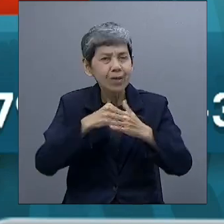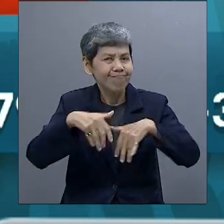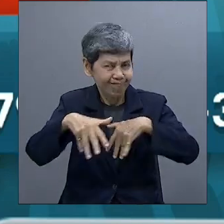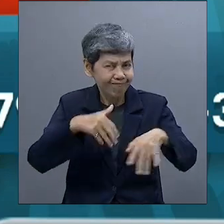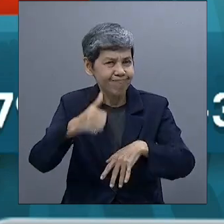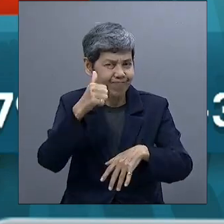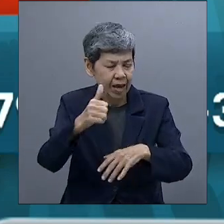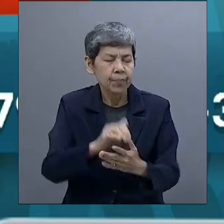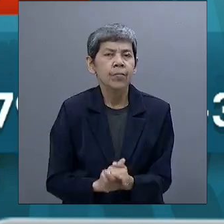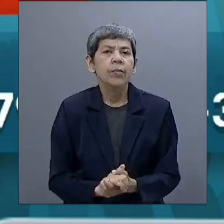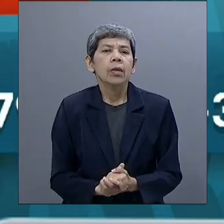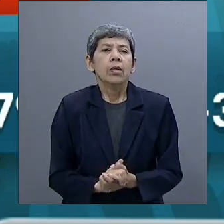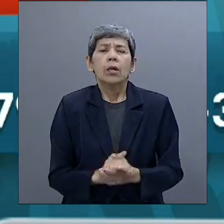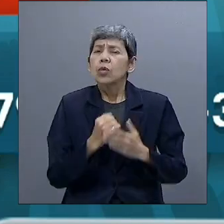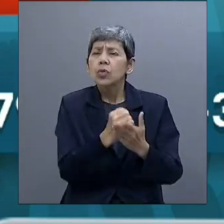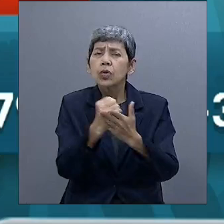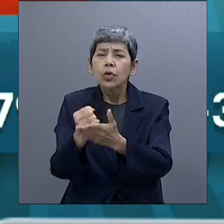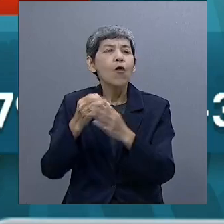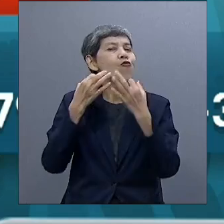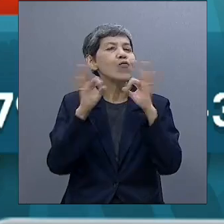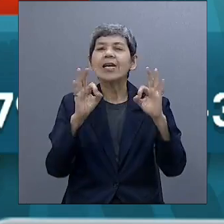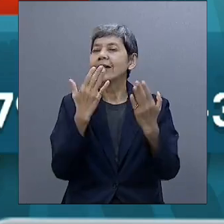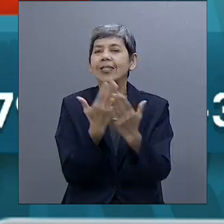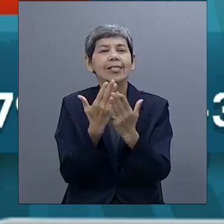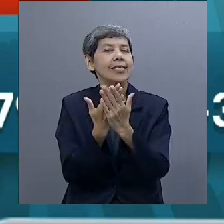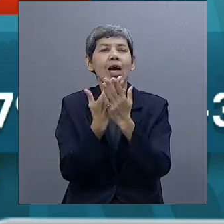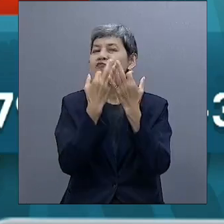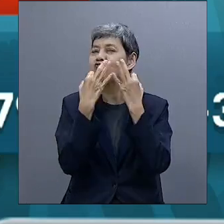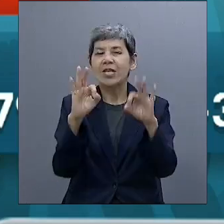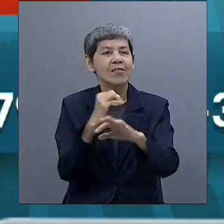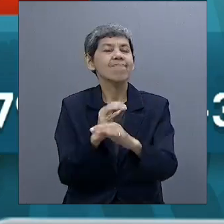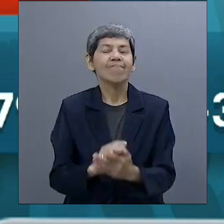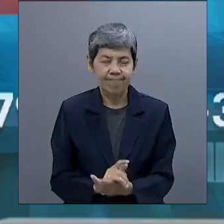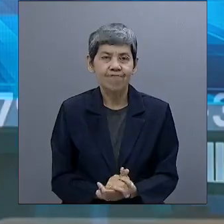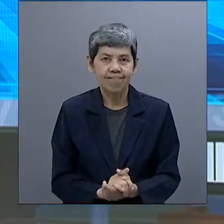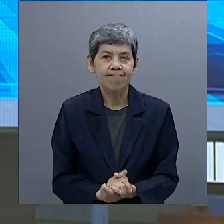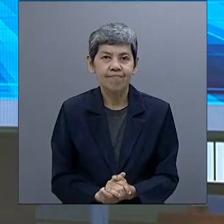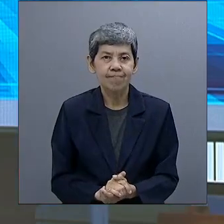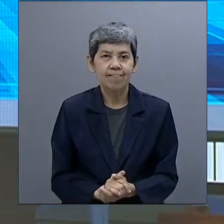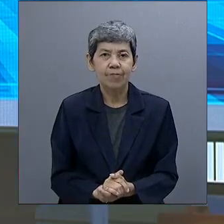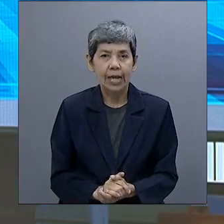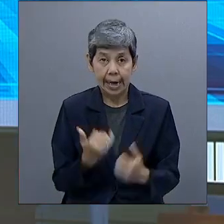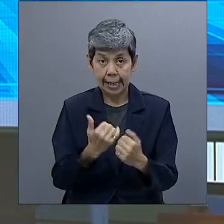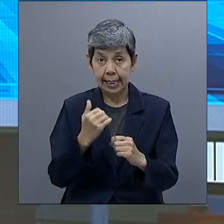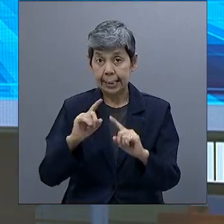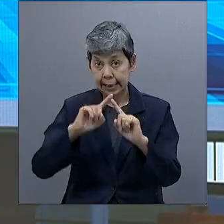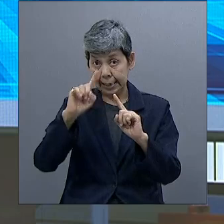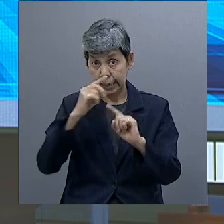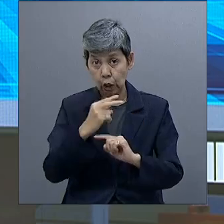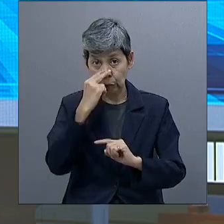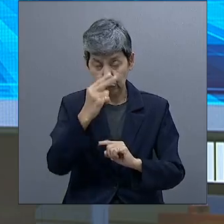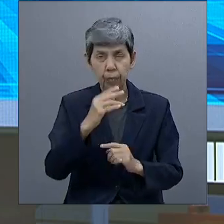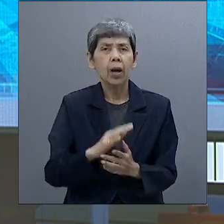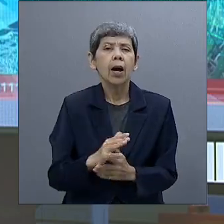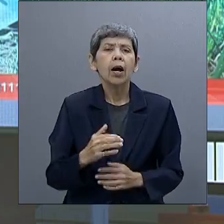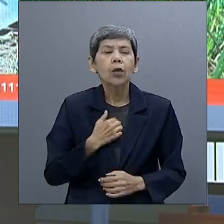นะคะและทุกๆการช่วยเหลือฟรีไม่มีค่าใช้จ่ายค่ะเอาล่ะคุณผู้ชมคะป้ายแรกในวันนี้เวลาที่เรา